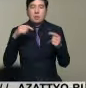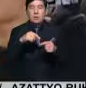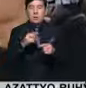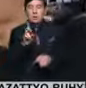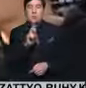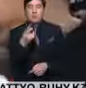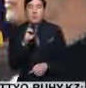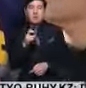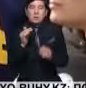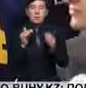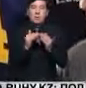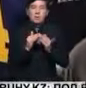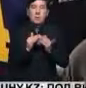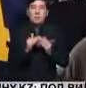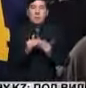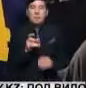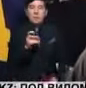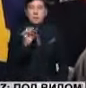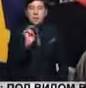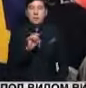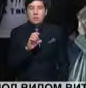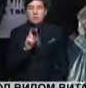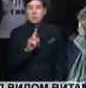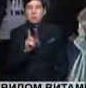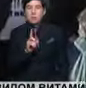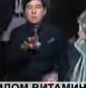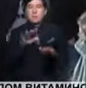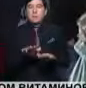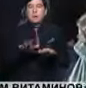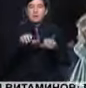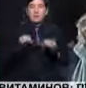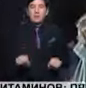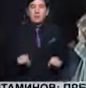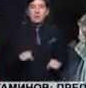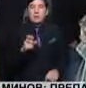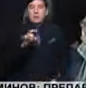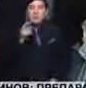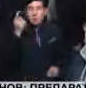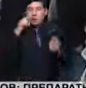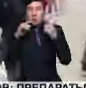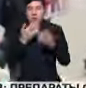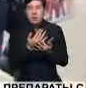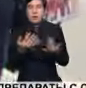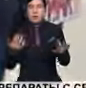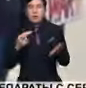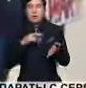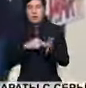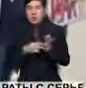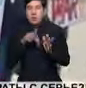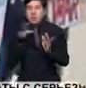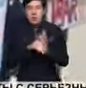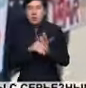дом. Между тем, агентство Reuters пишет, что местные власти в Висконсине продумывают разные сценарии на случай